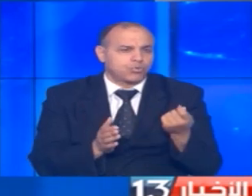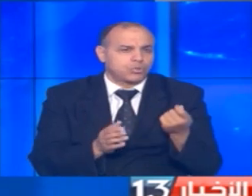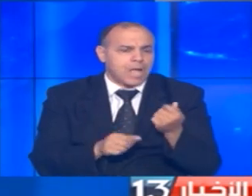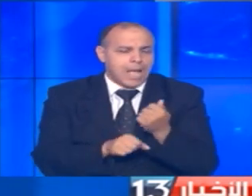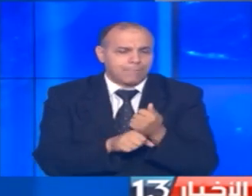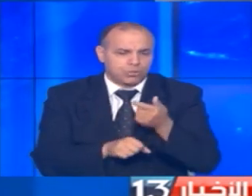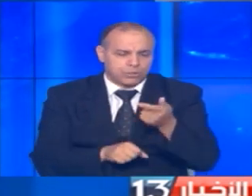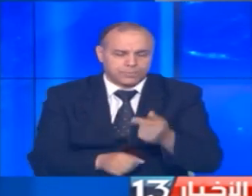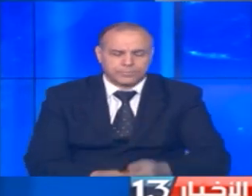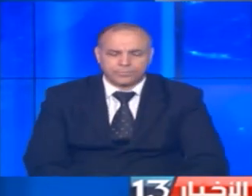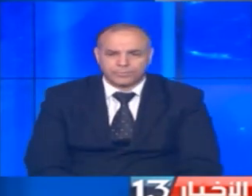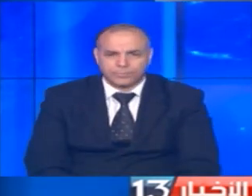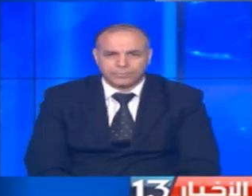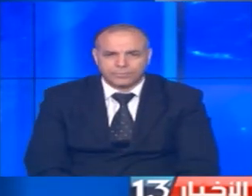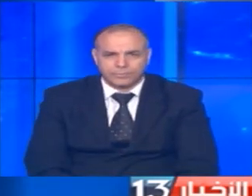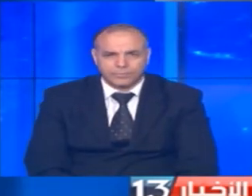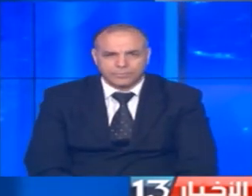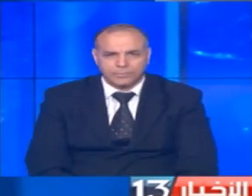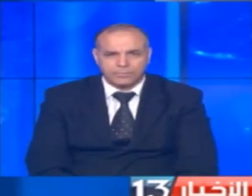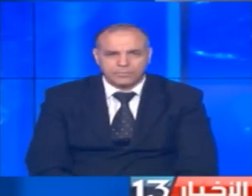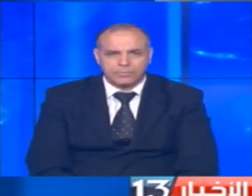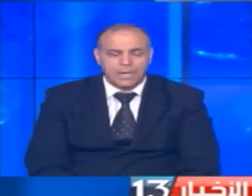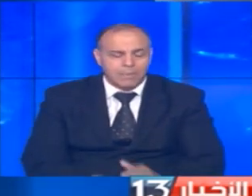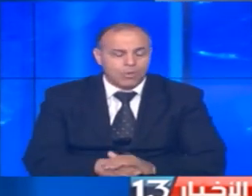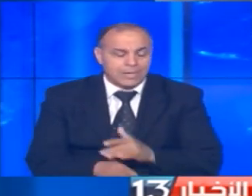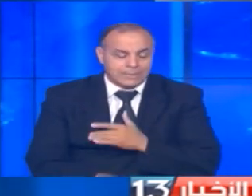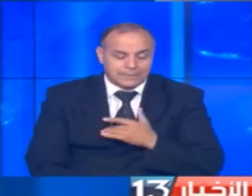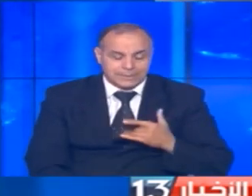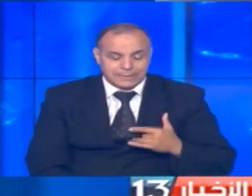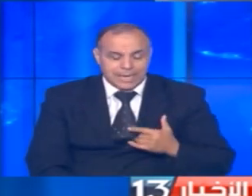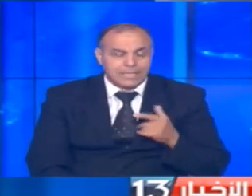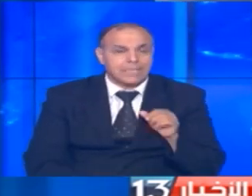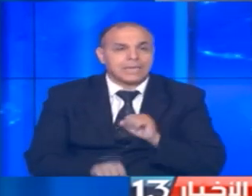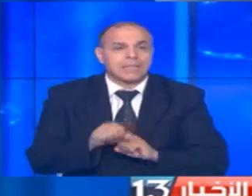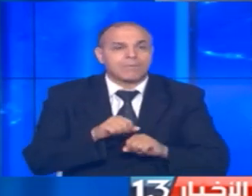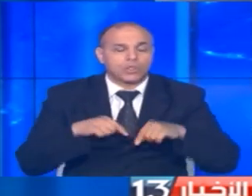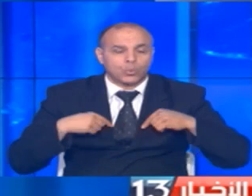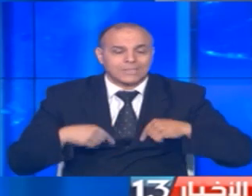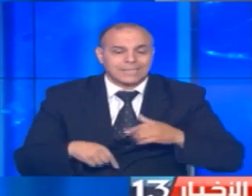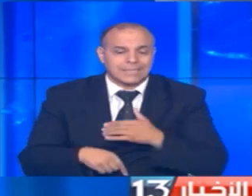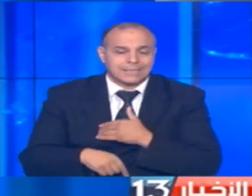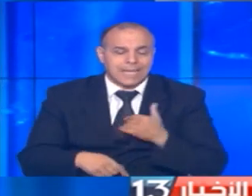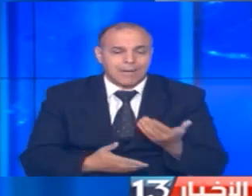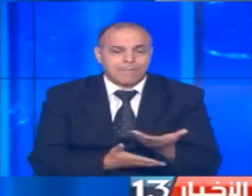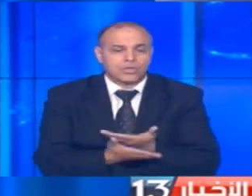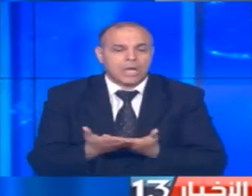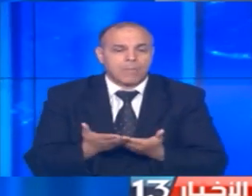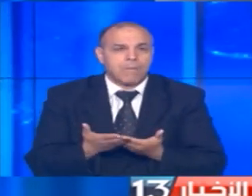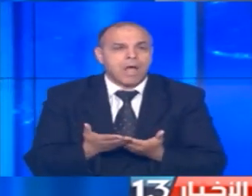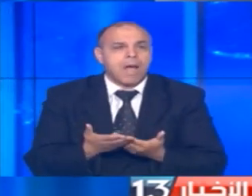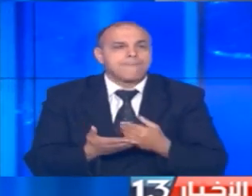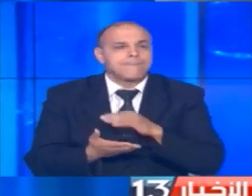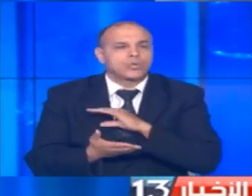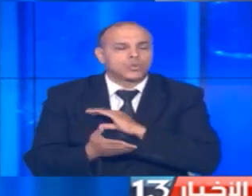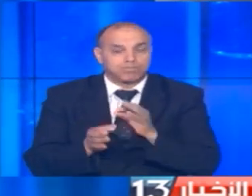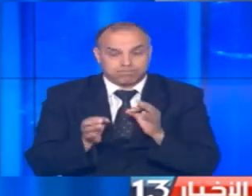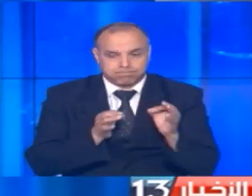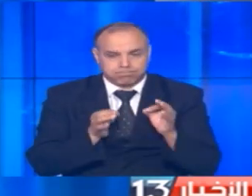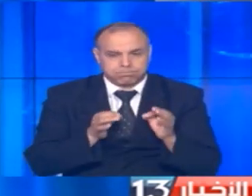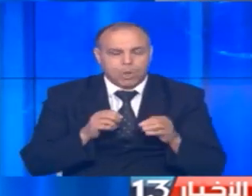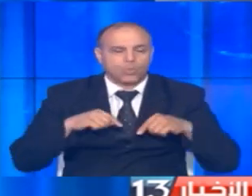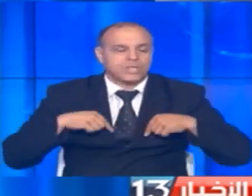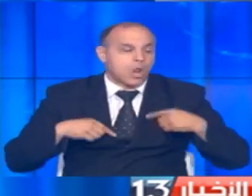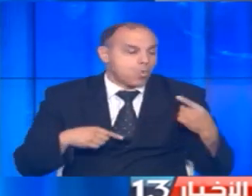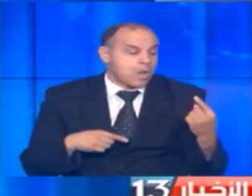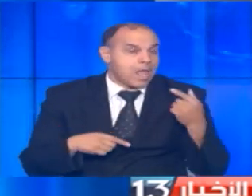للسنة المقبلة. في المجال الصحي، نظمت وزارة الصحة بالتعاون مع مصالح الحوكمة برئاسة